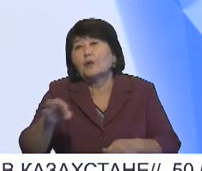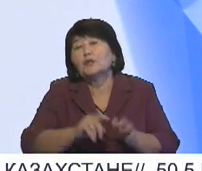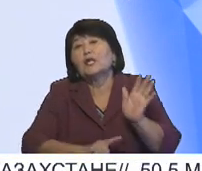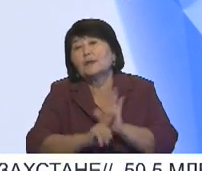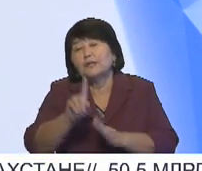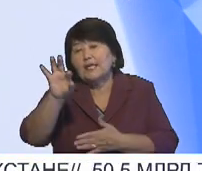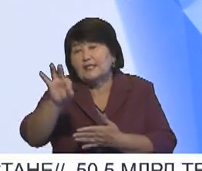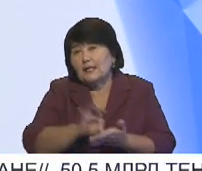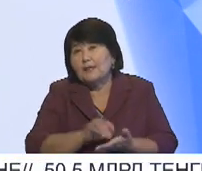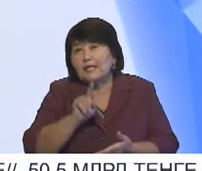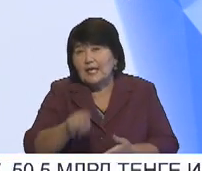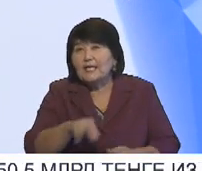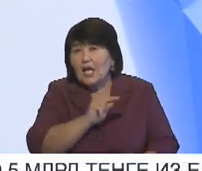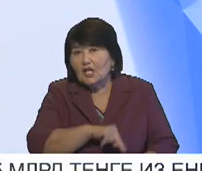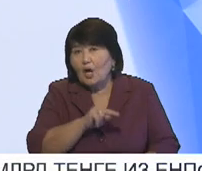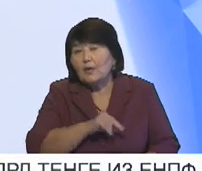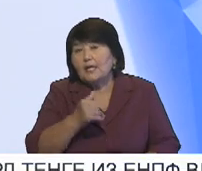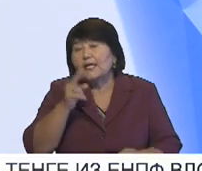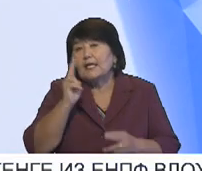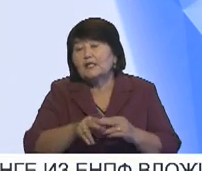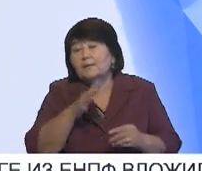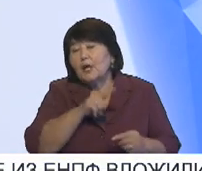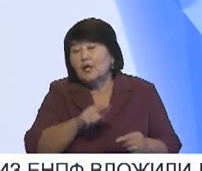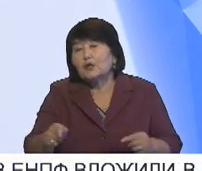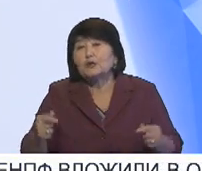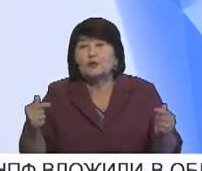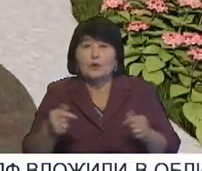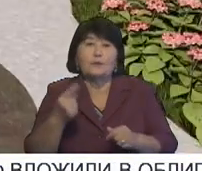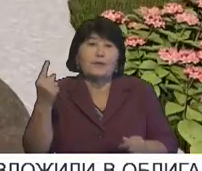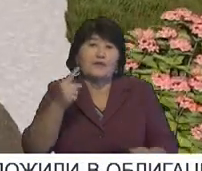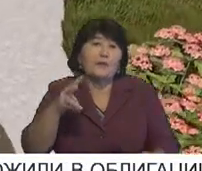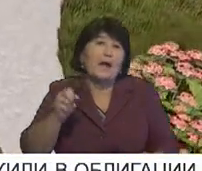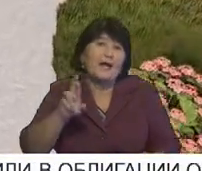приступать незамедлительно к этой работе и завершить в срок 1 мая.